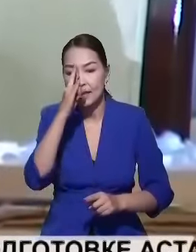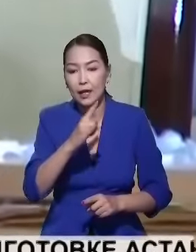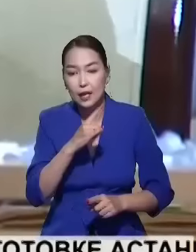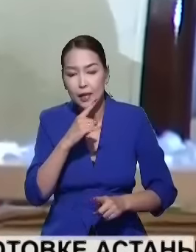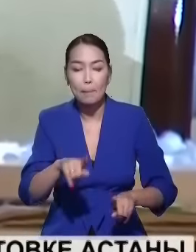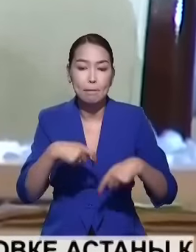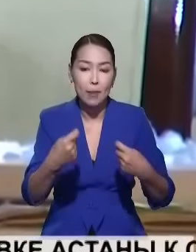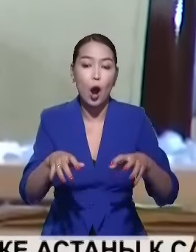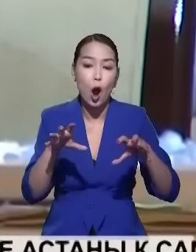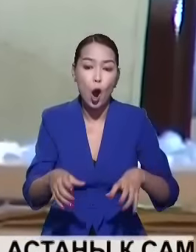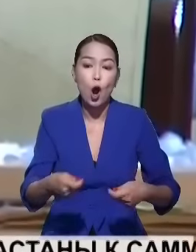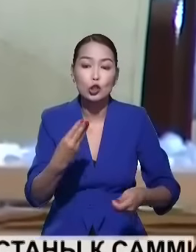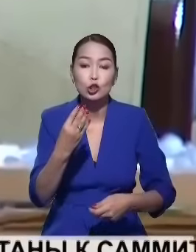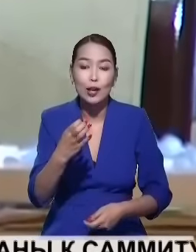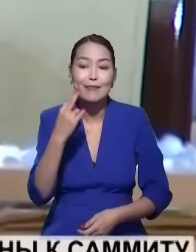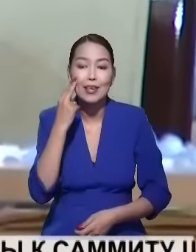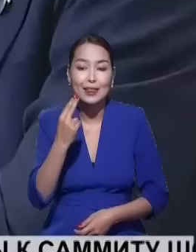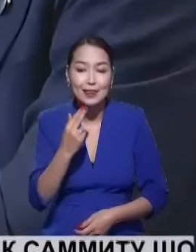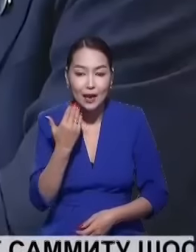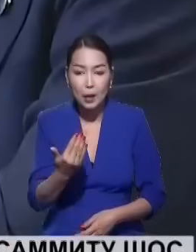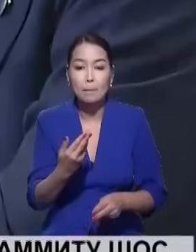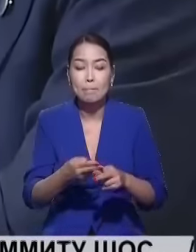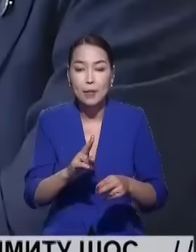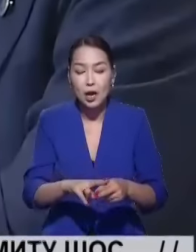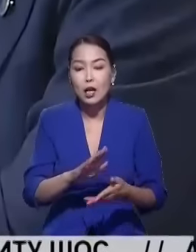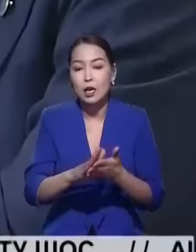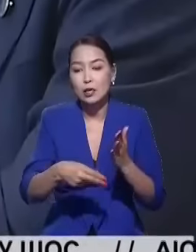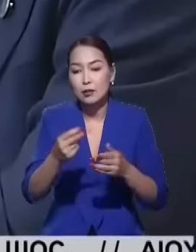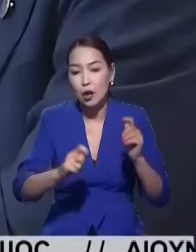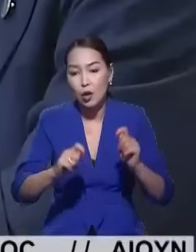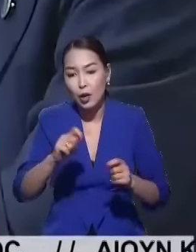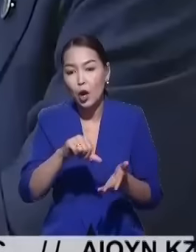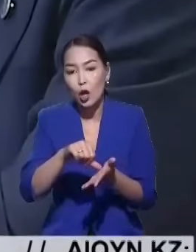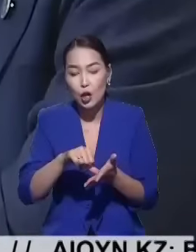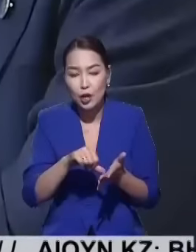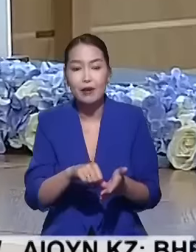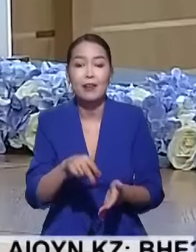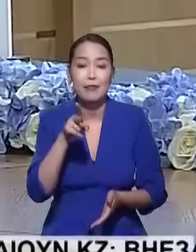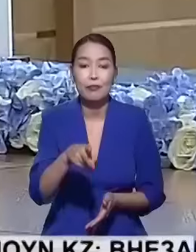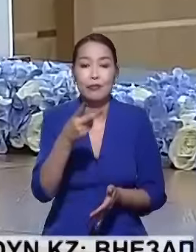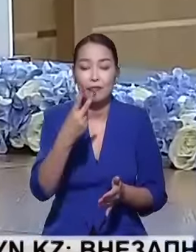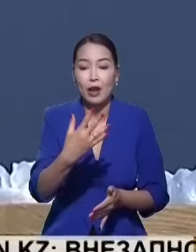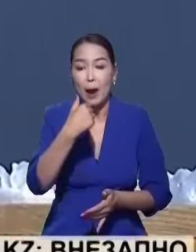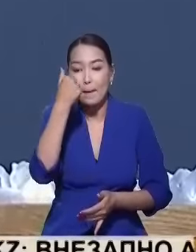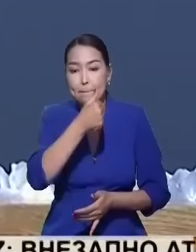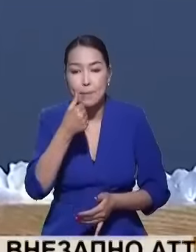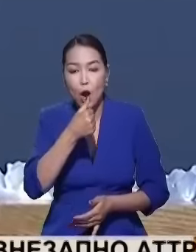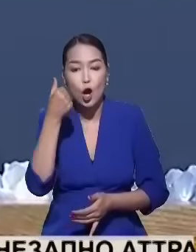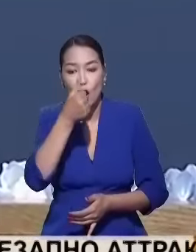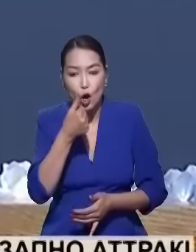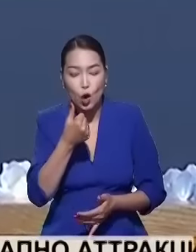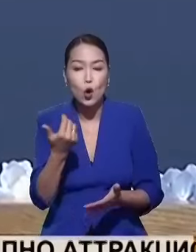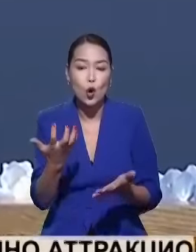передал председательство в ШОС Китаю. В Астанинской декларации страны-участницы объявили 2025 год годом